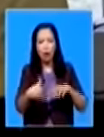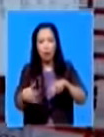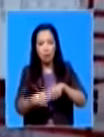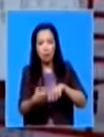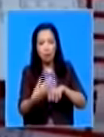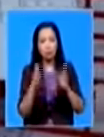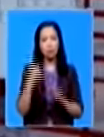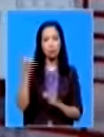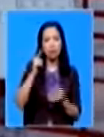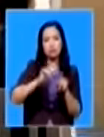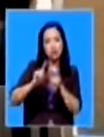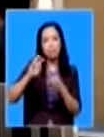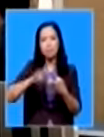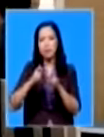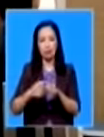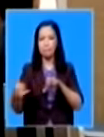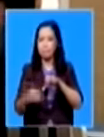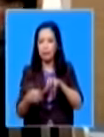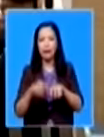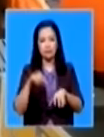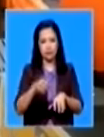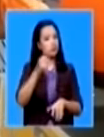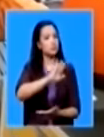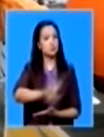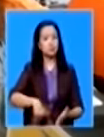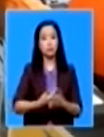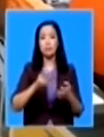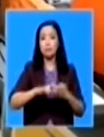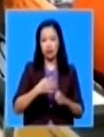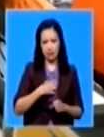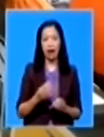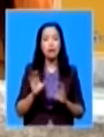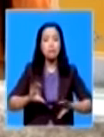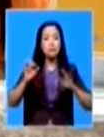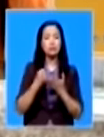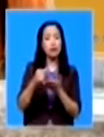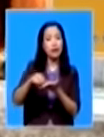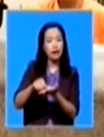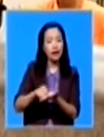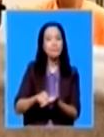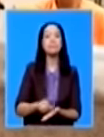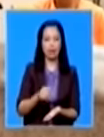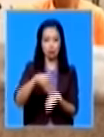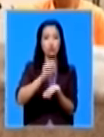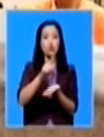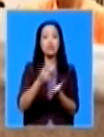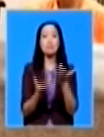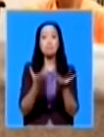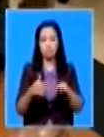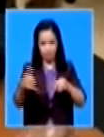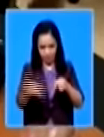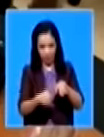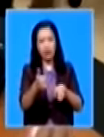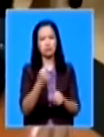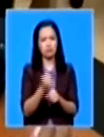นักท่องเที่ยวอะไรก็แล้วแต่เนี่ยทำได้หมดนะแล้วก็ปัญหาต่างๆที่จะต้องการให้รัฐบาลแก้ไขนะเราทำมาตั้งแต่ตอนนั้น2ปีมาแล้ว